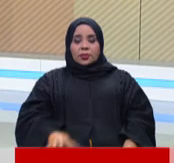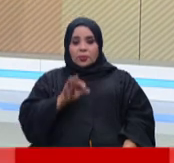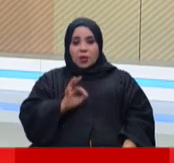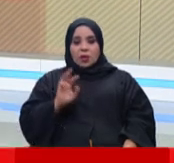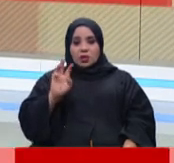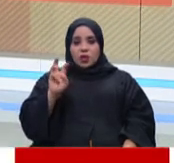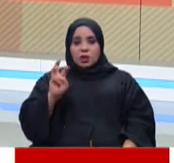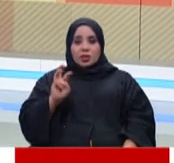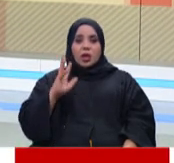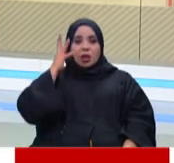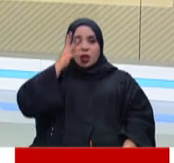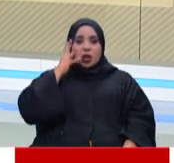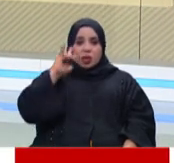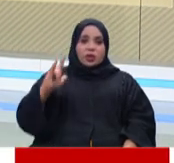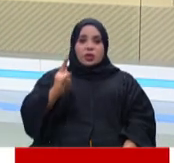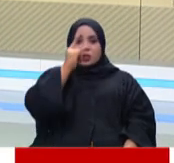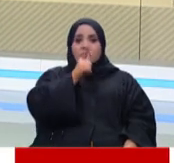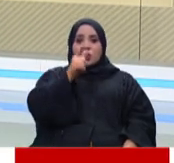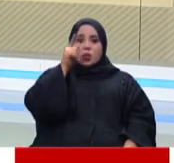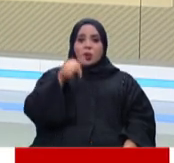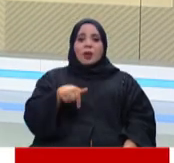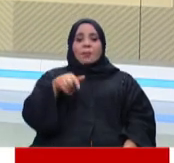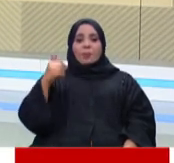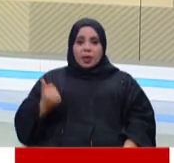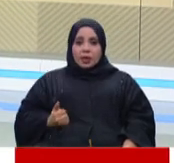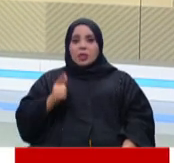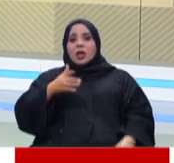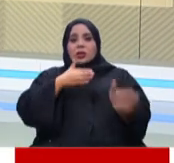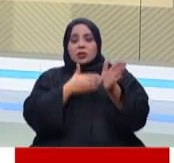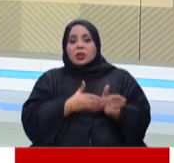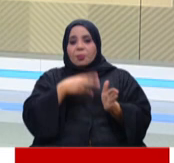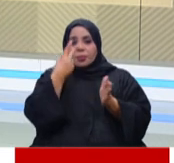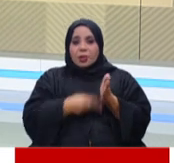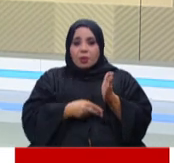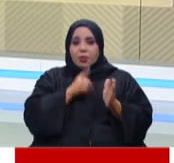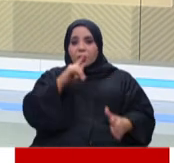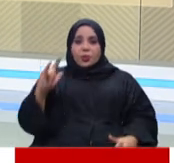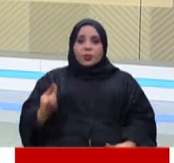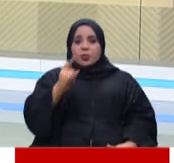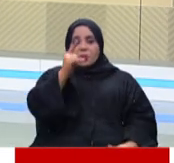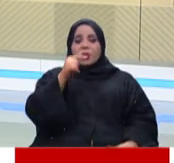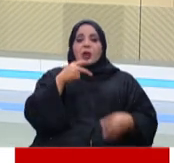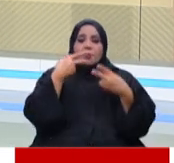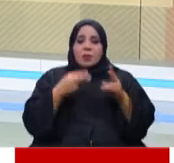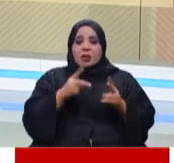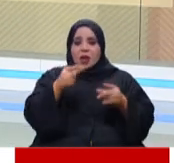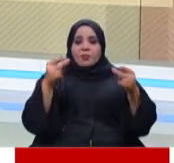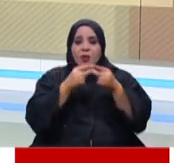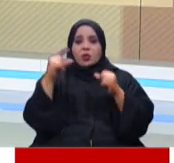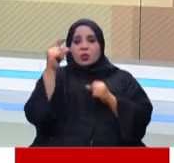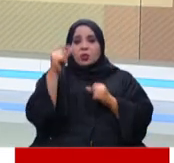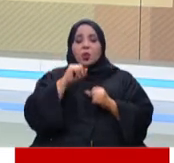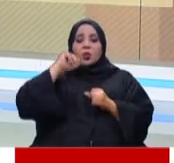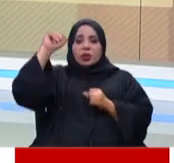أكدت شركة طيران الخليج الناقلة الوطنية لمملكة البحرين التزامها بقرار شؤون الطيران المدني بناء على توصية الفريق